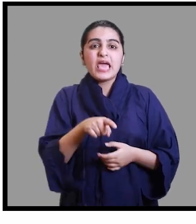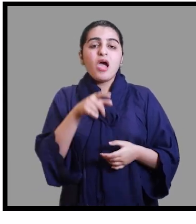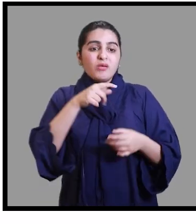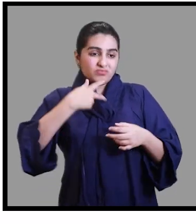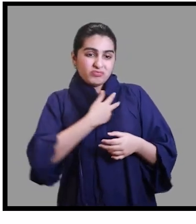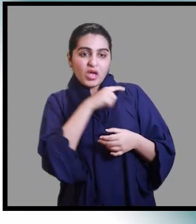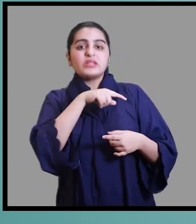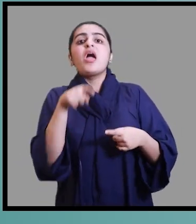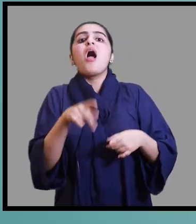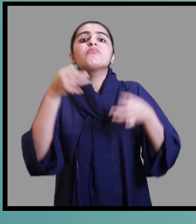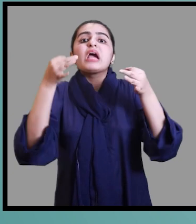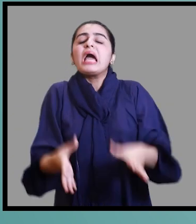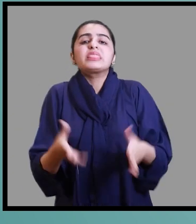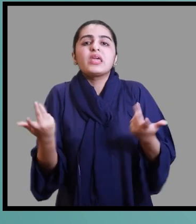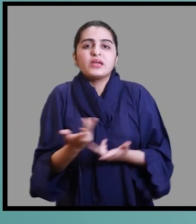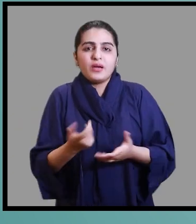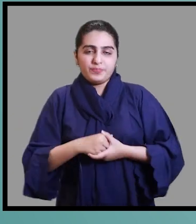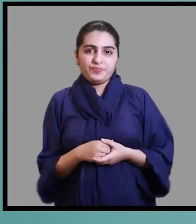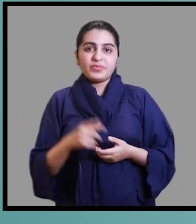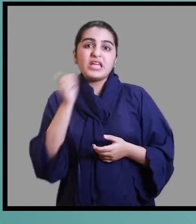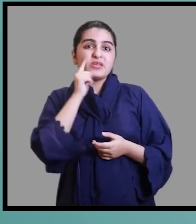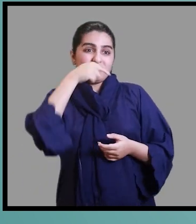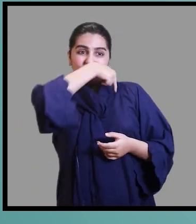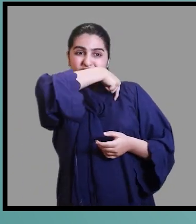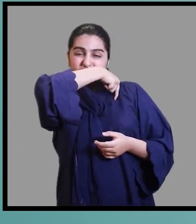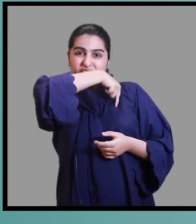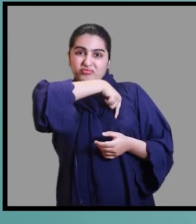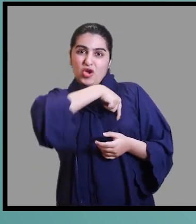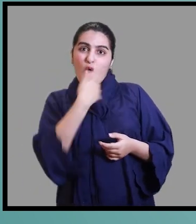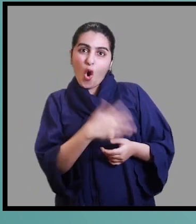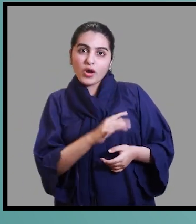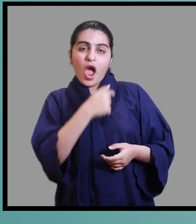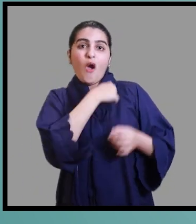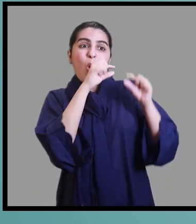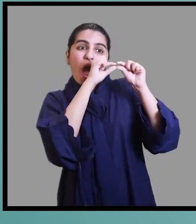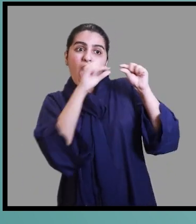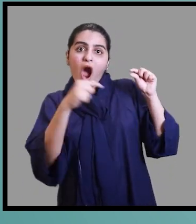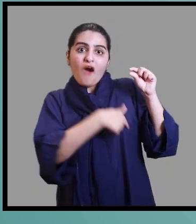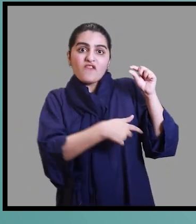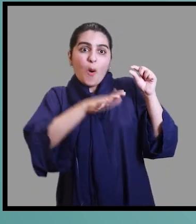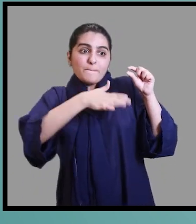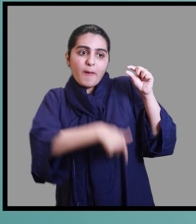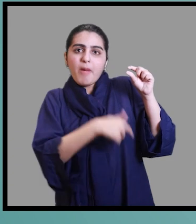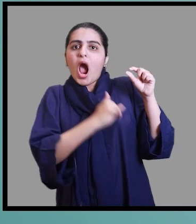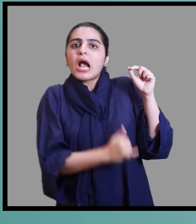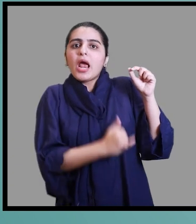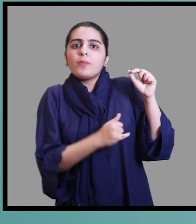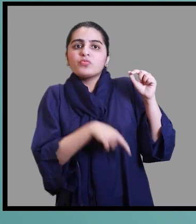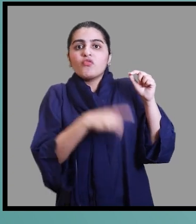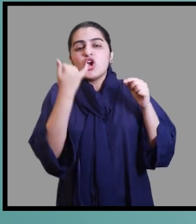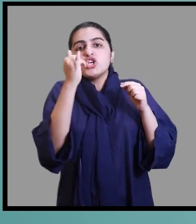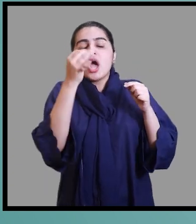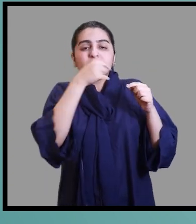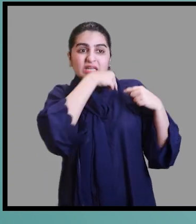इस प्रोसीजर में क्या ख़तरा होता है? अब हम जब इनको हम वायर डालते हैं तो जो नस होती है वो फेफड़े के बहुत करीब होती है, तो कुछ